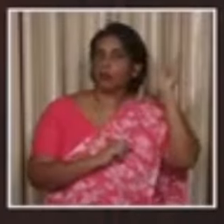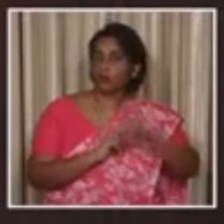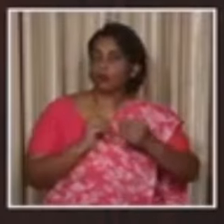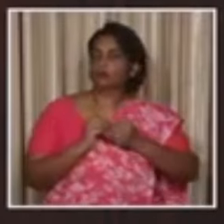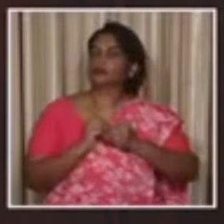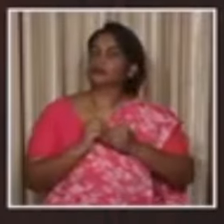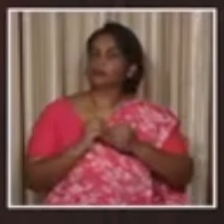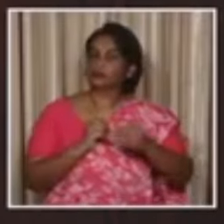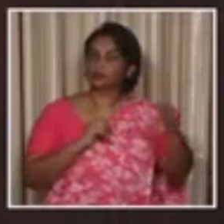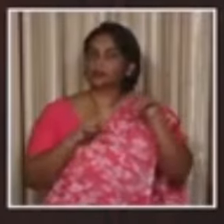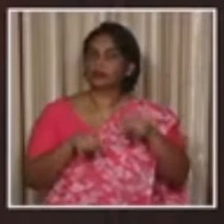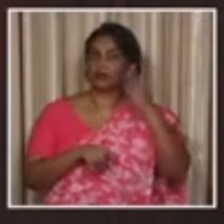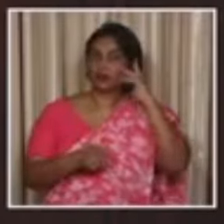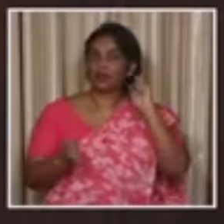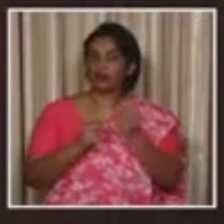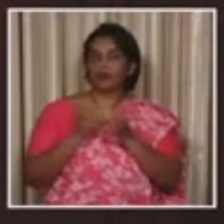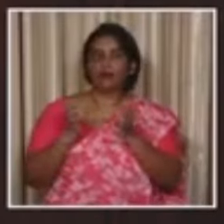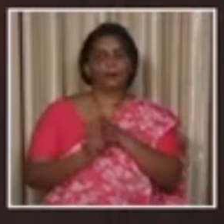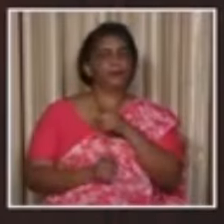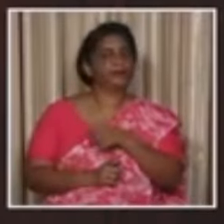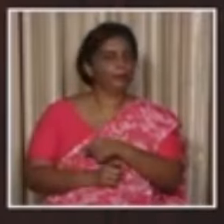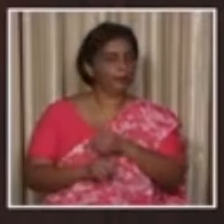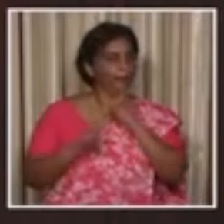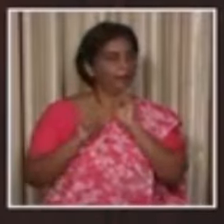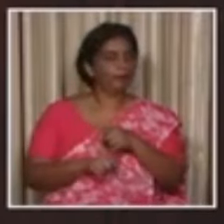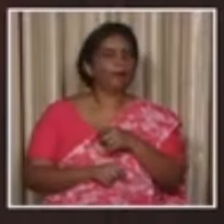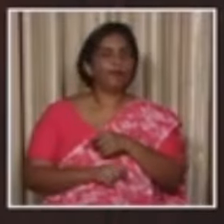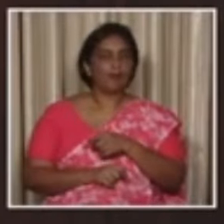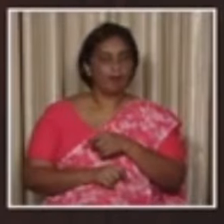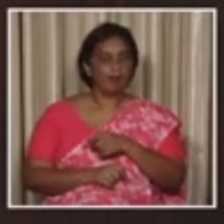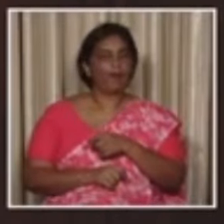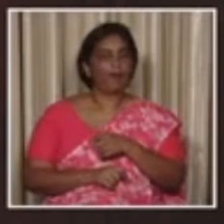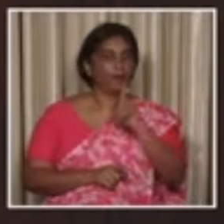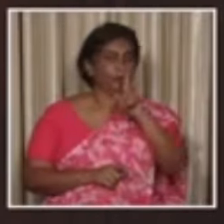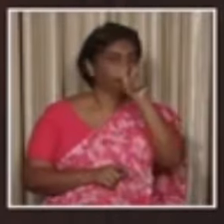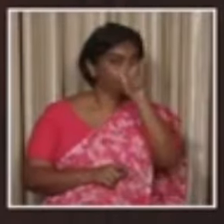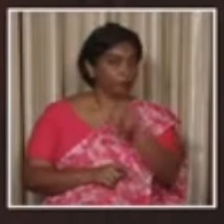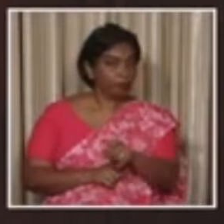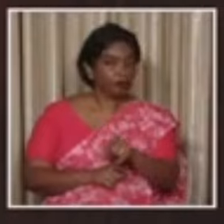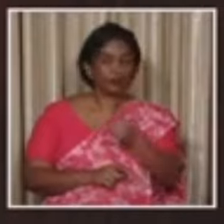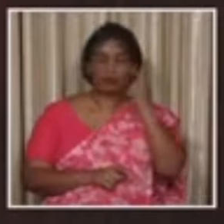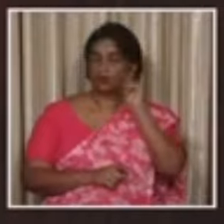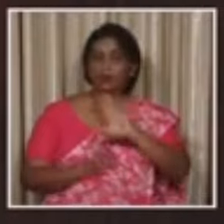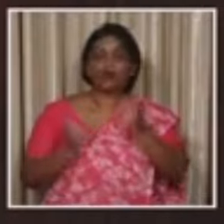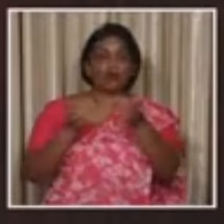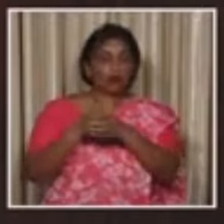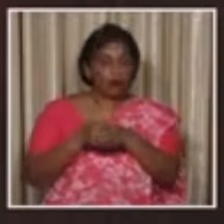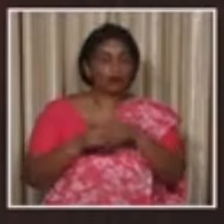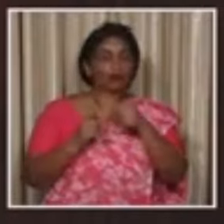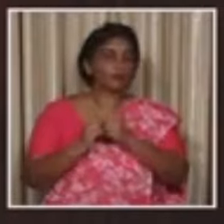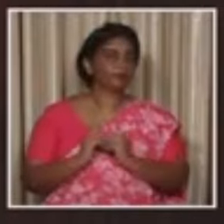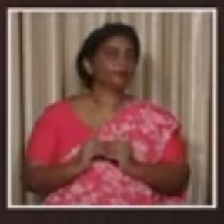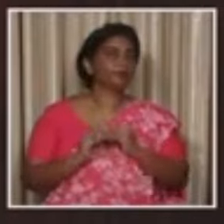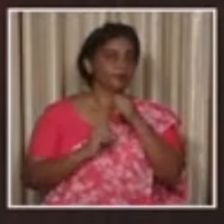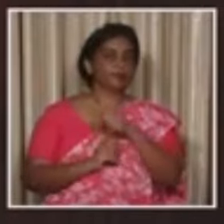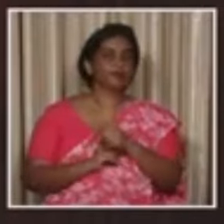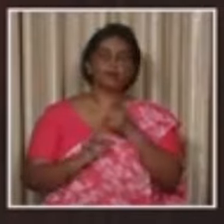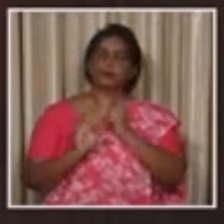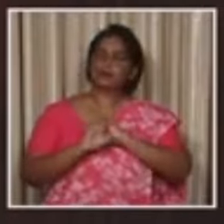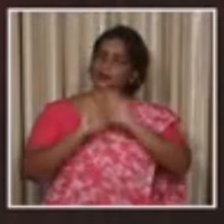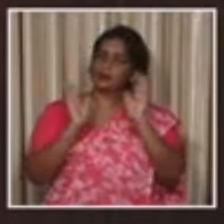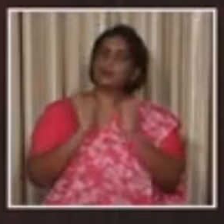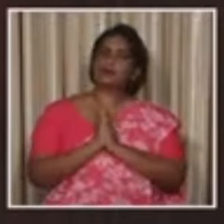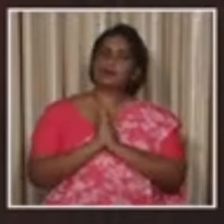දක්වා ගමන තත්ත්වයක් තමයි කාන්තා ක්‍රිකට් කණ්ඩායමේ තියෙන්නේ. ඒ නිසා ඒක පුද්ගලයෙක් කියන එක නැතුව අපි කණ්ඩායමක් තත්ත්වයට ගෙනියනට හැම මේ